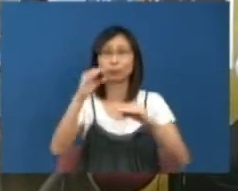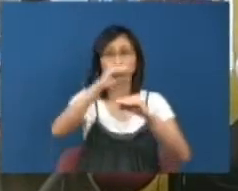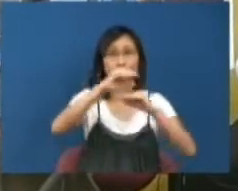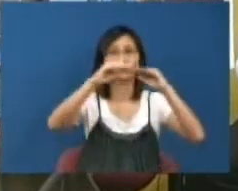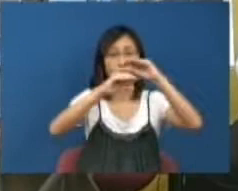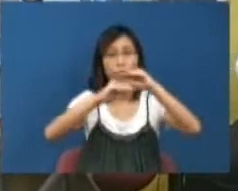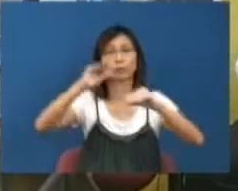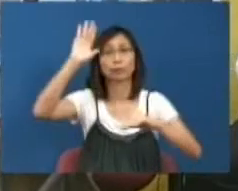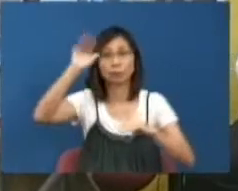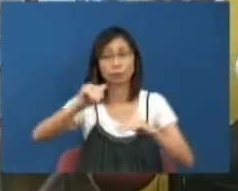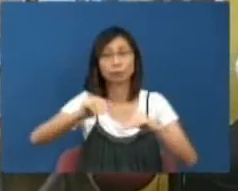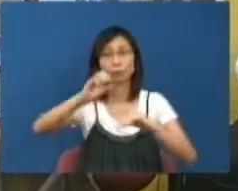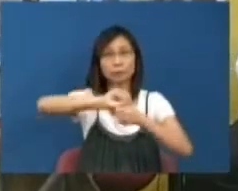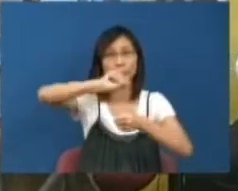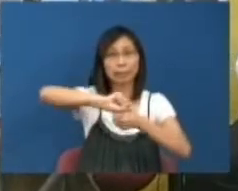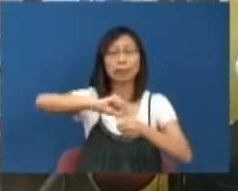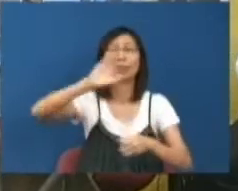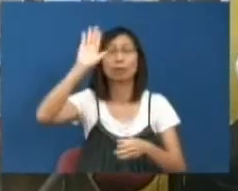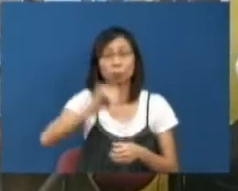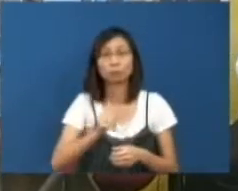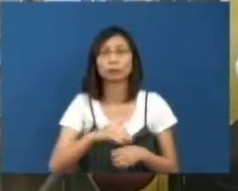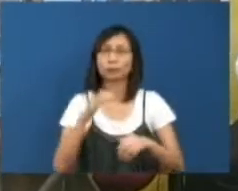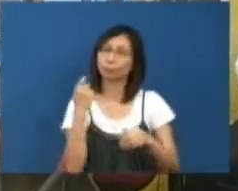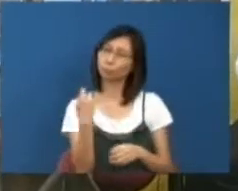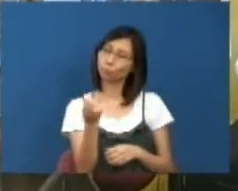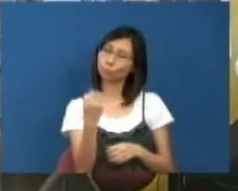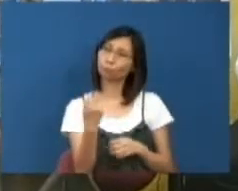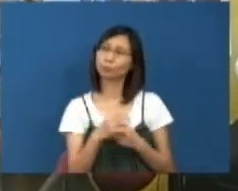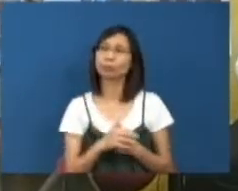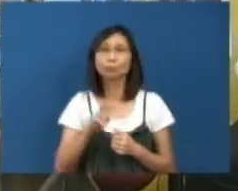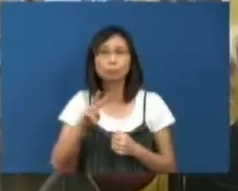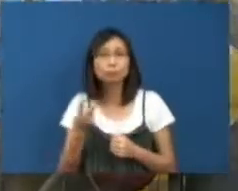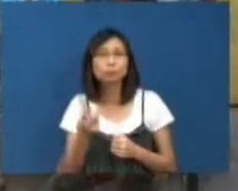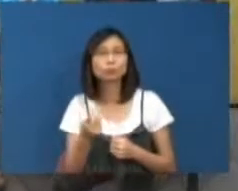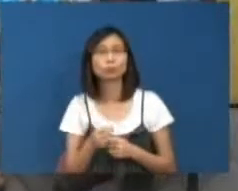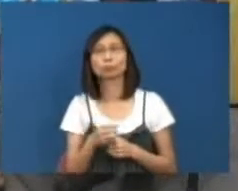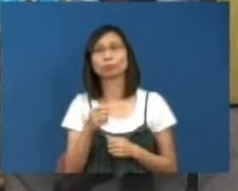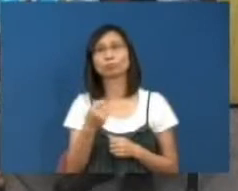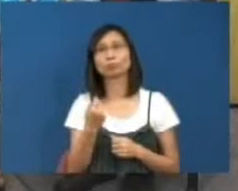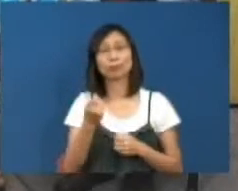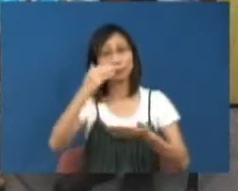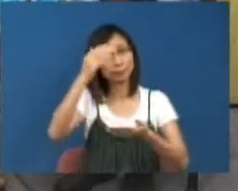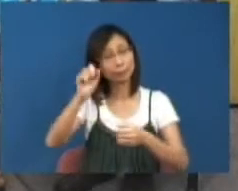嘅，可以增添嘅，好容易嘅嚇。咁啊變咗嗰個彈性好大嘅，就